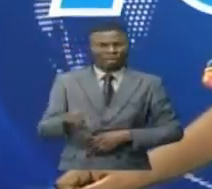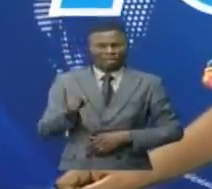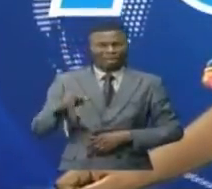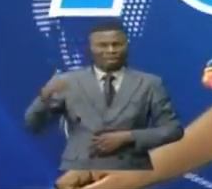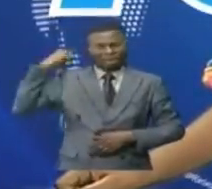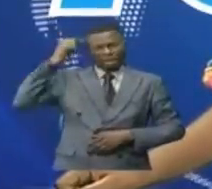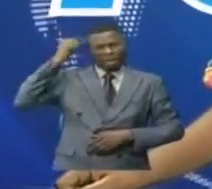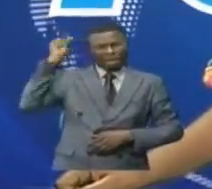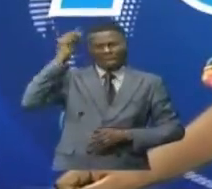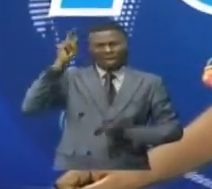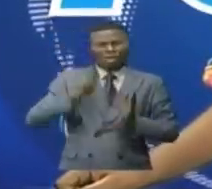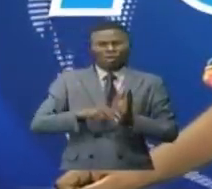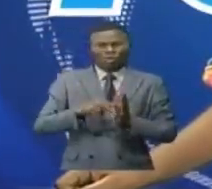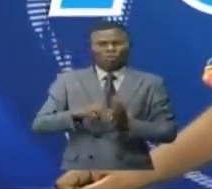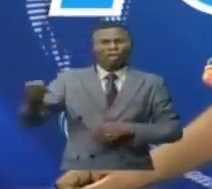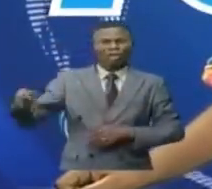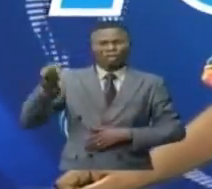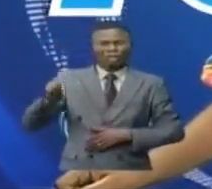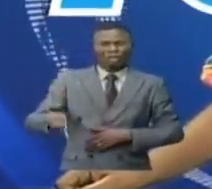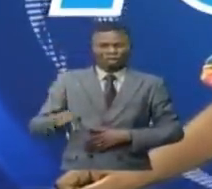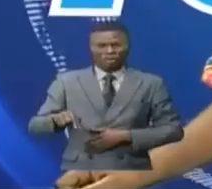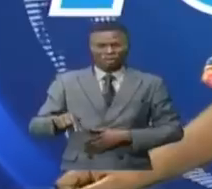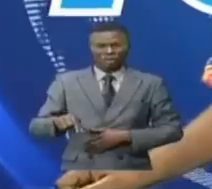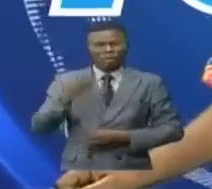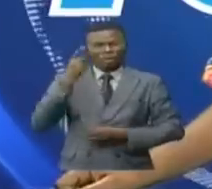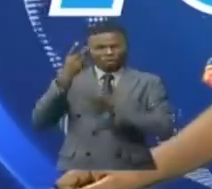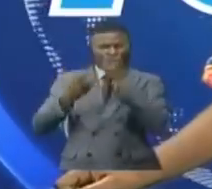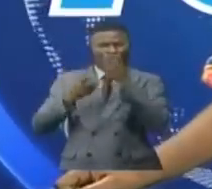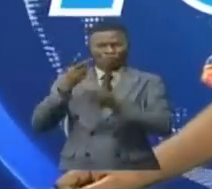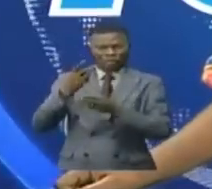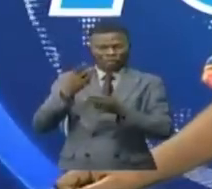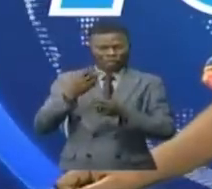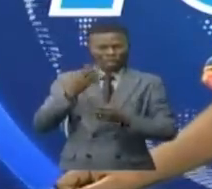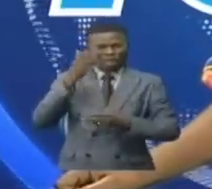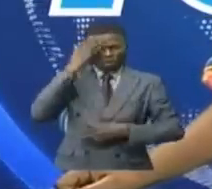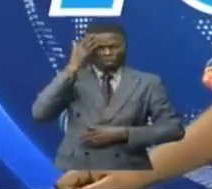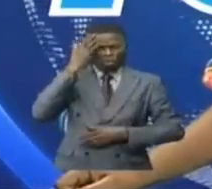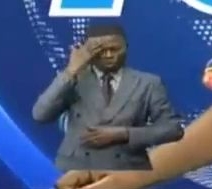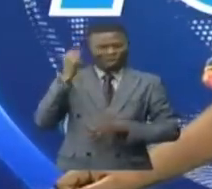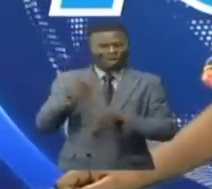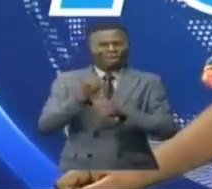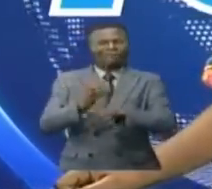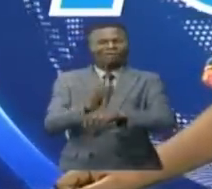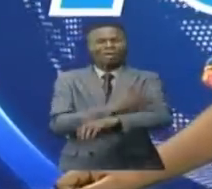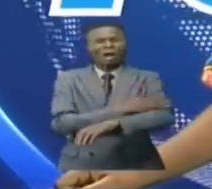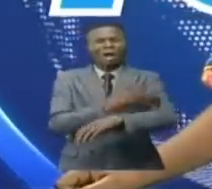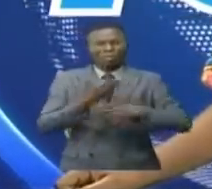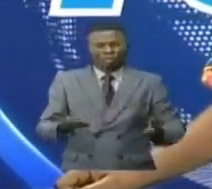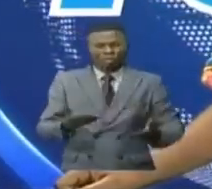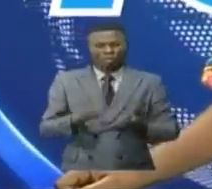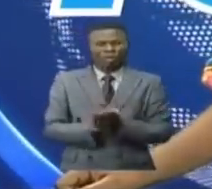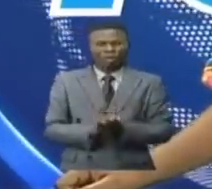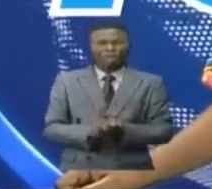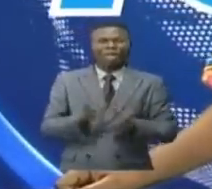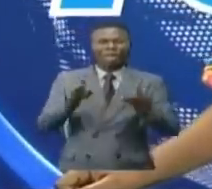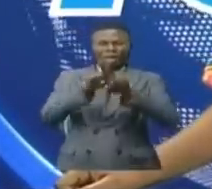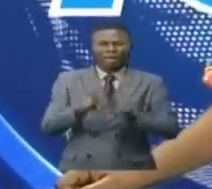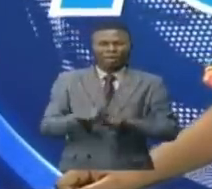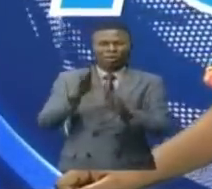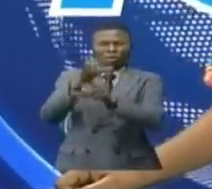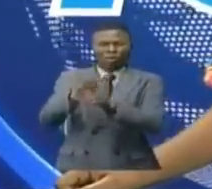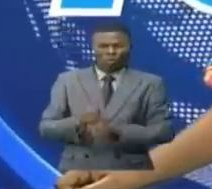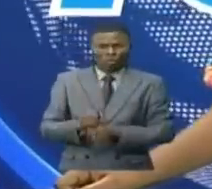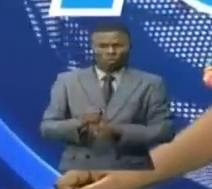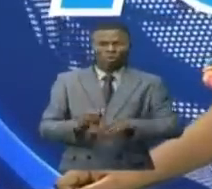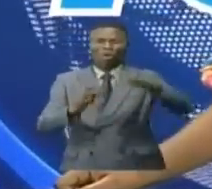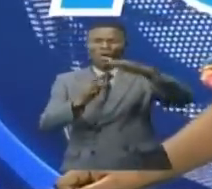Jacques Kabula Katwe a fait une inspection pour évaluer ces travaux. Il a réceptionné en même temps les ponts Tshondo